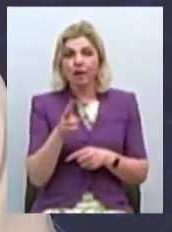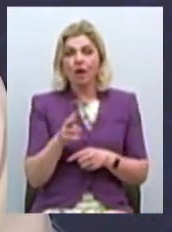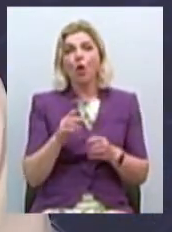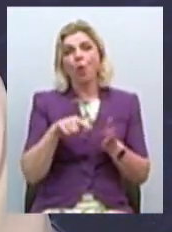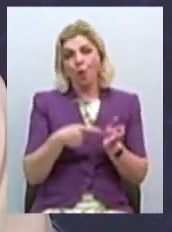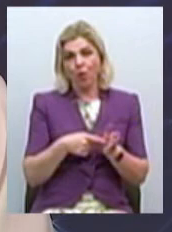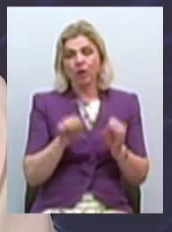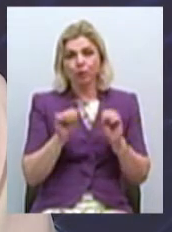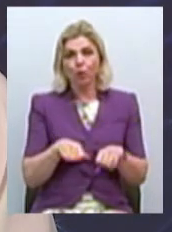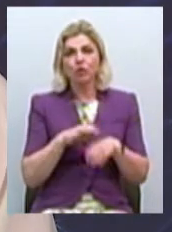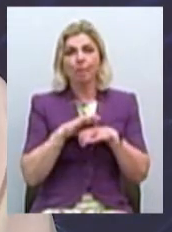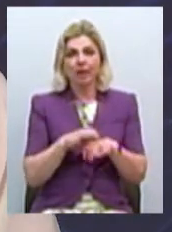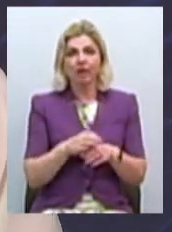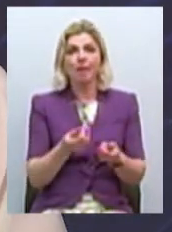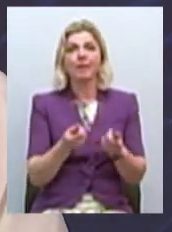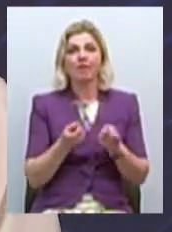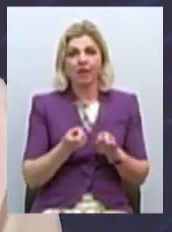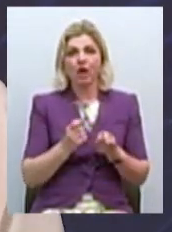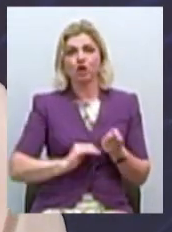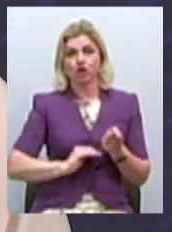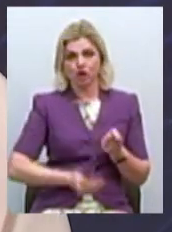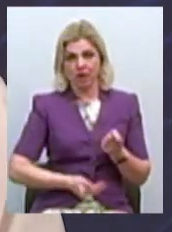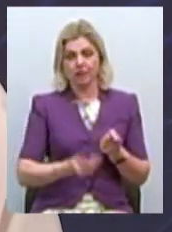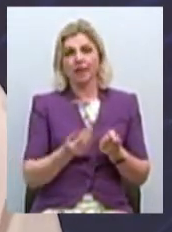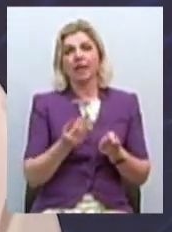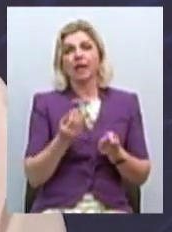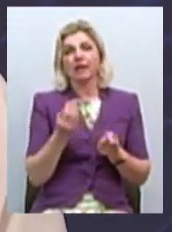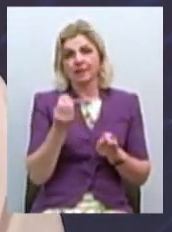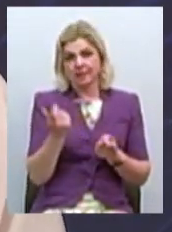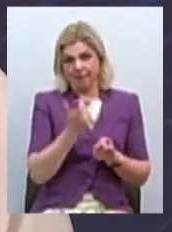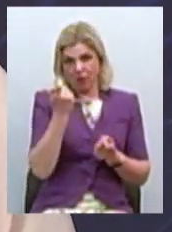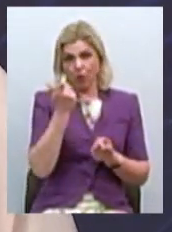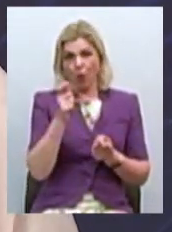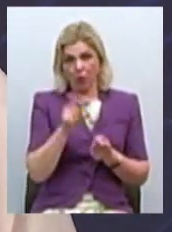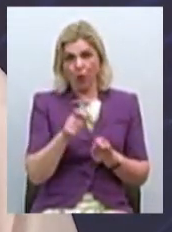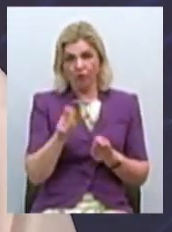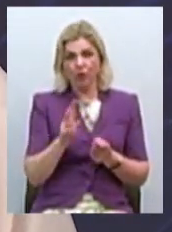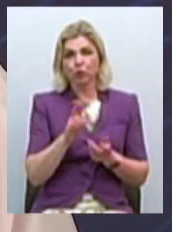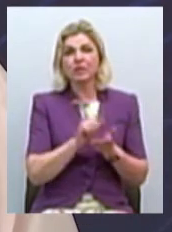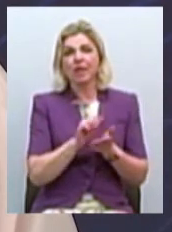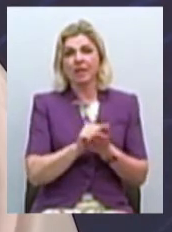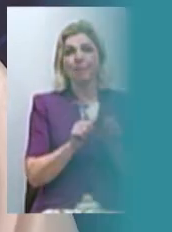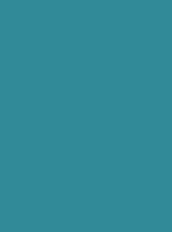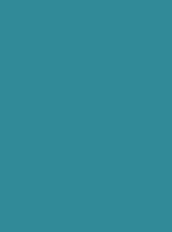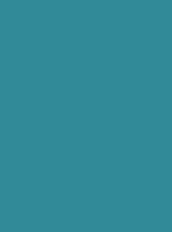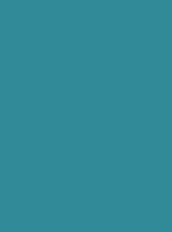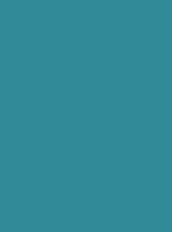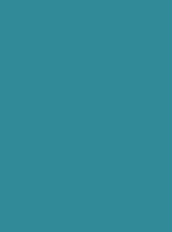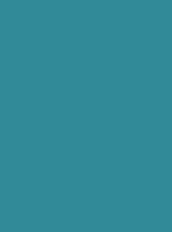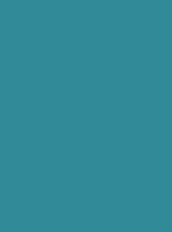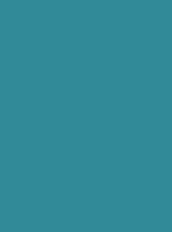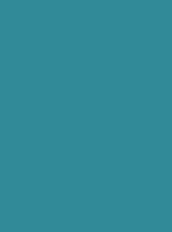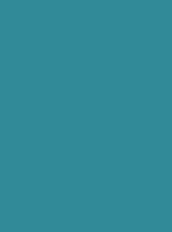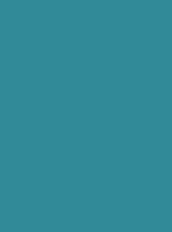проводить, привлекать частных стивидоров, которые будут заниматься там стивидорной деятельностью.